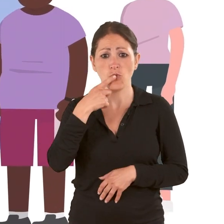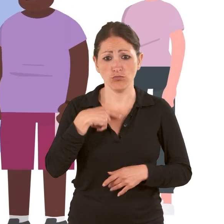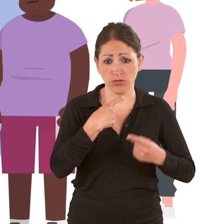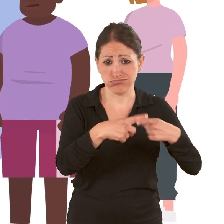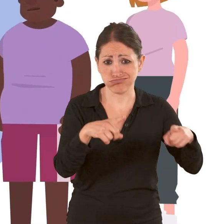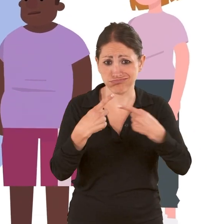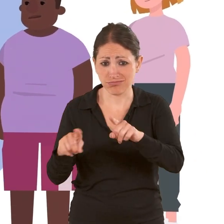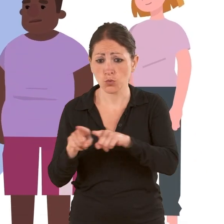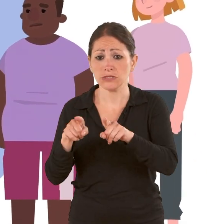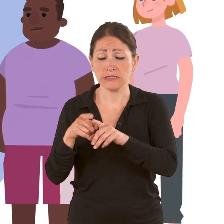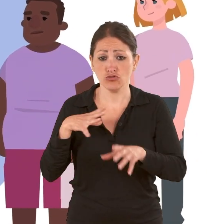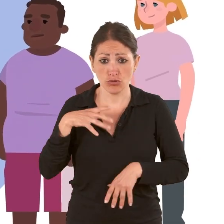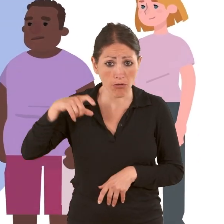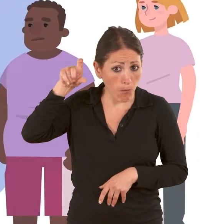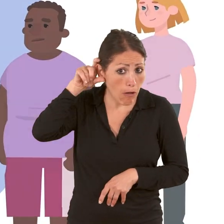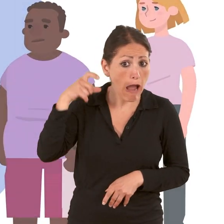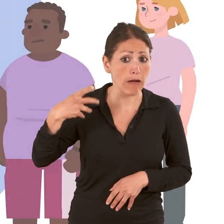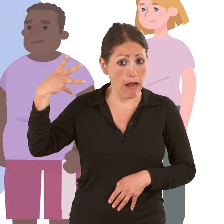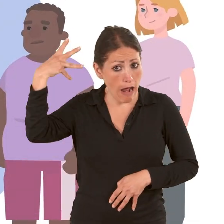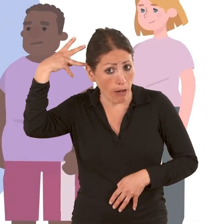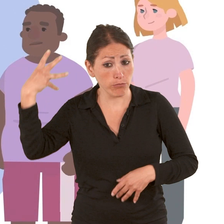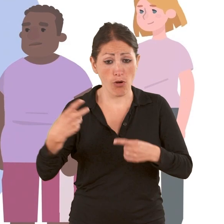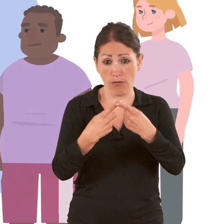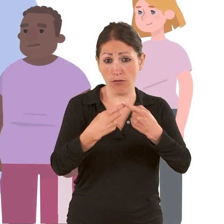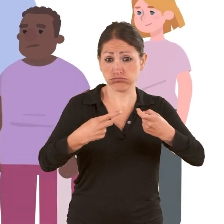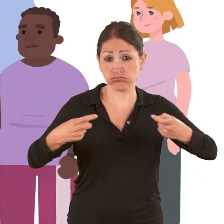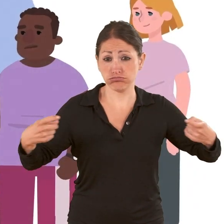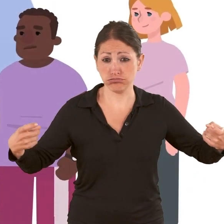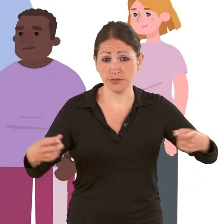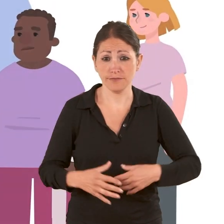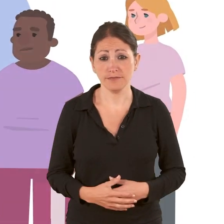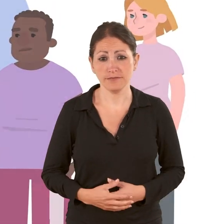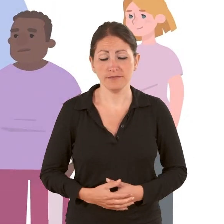de surdité et différentes aides auditives.